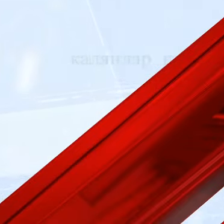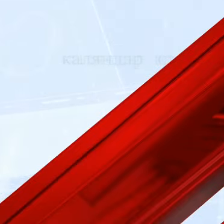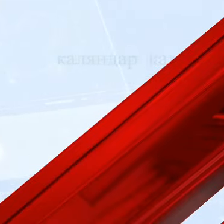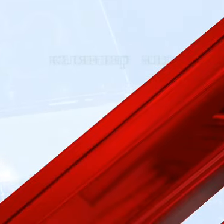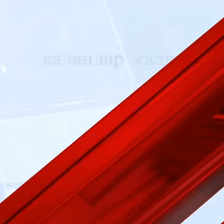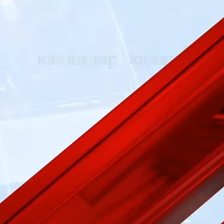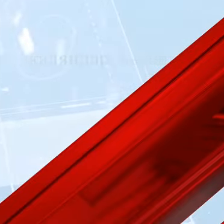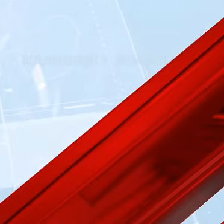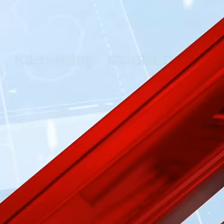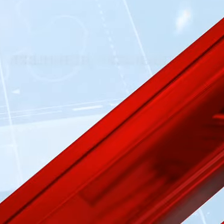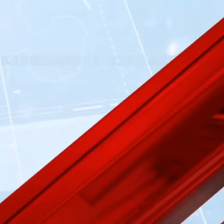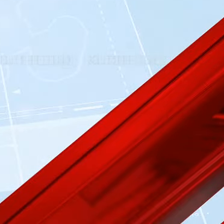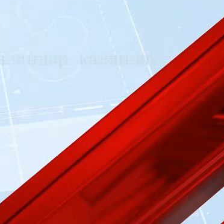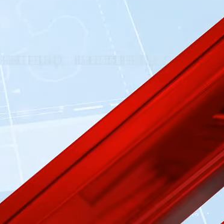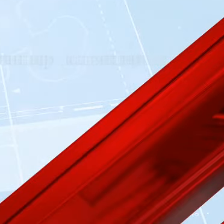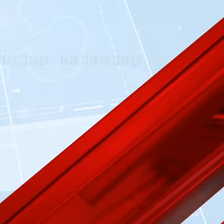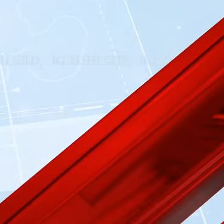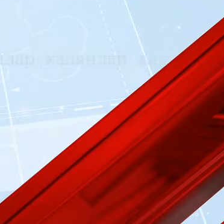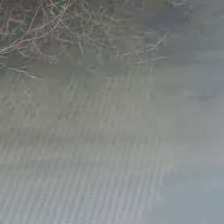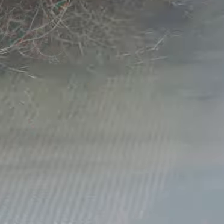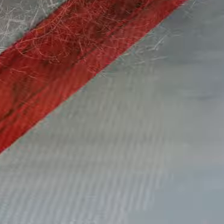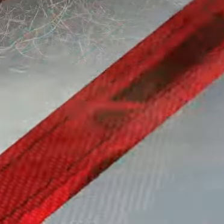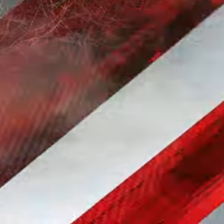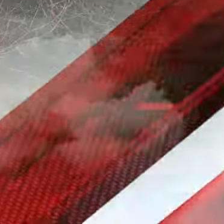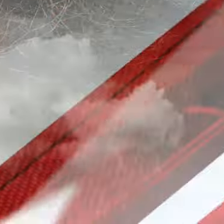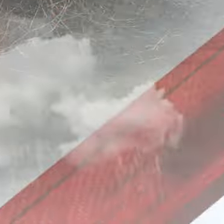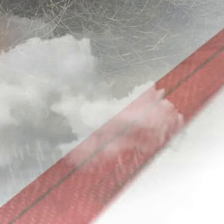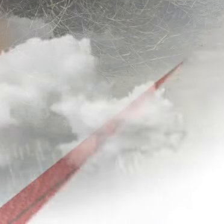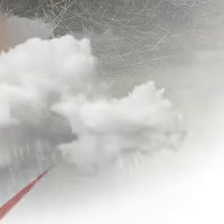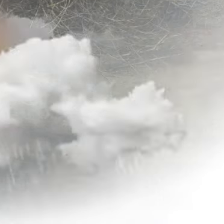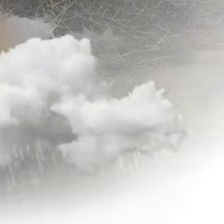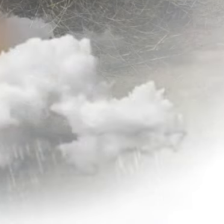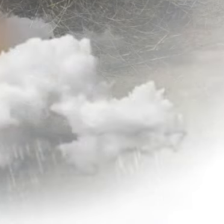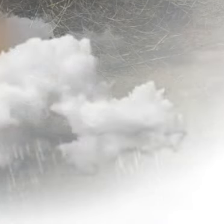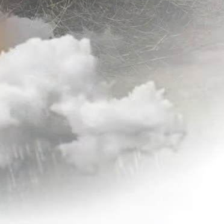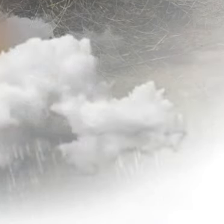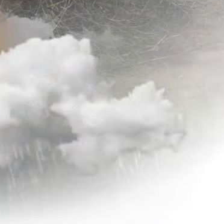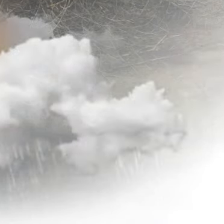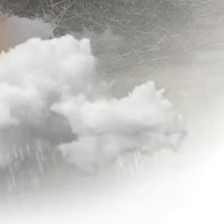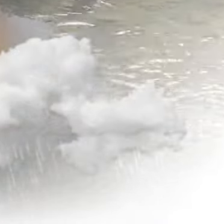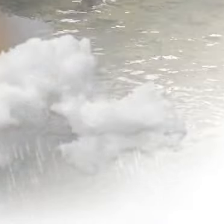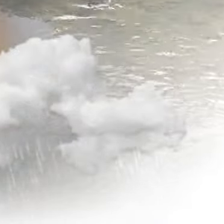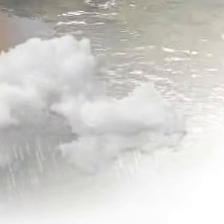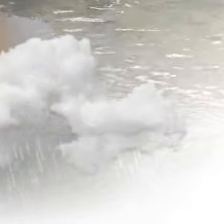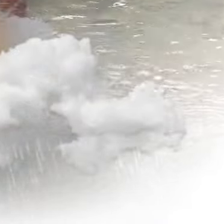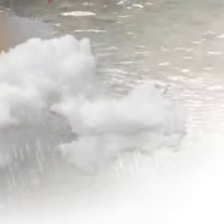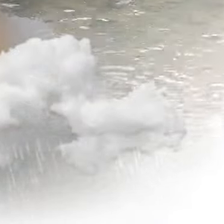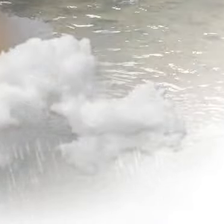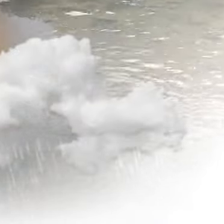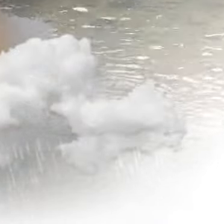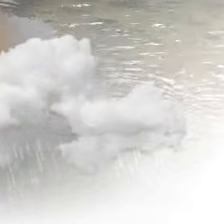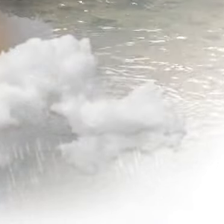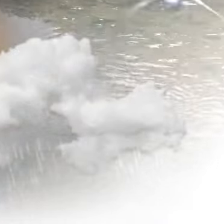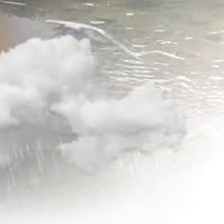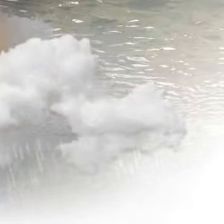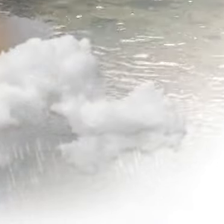У другую сераду 3 красавіка у